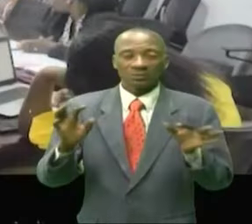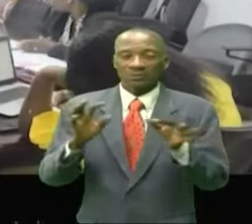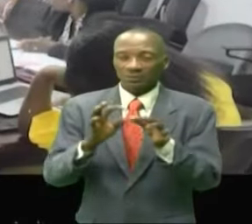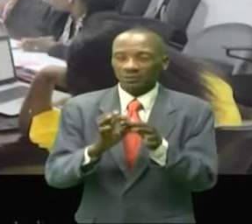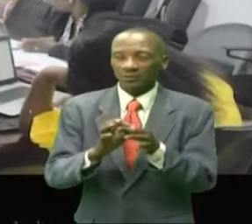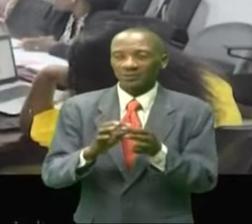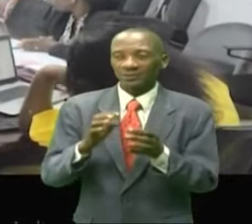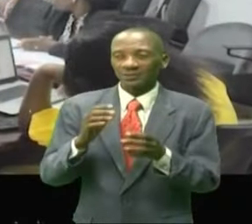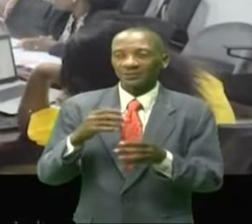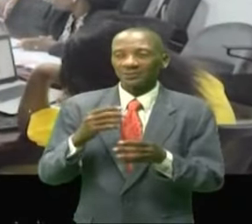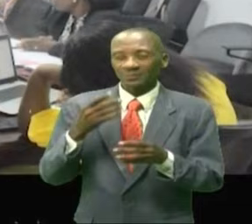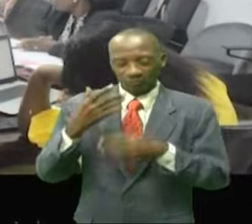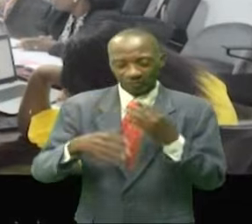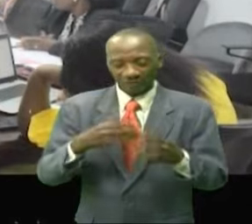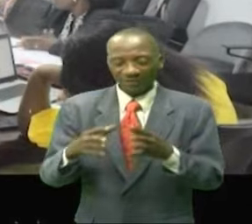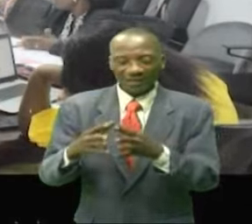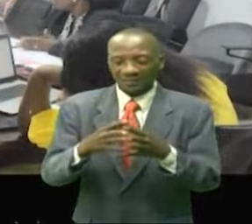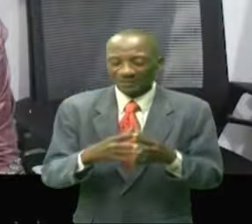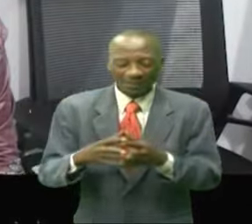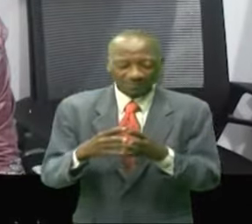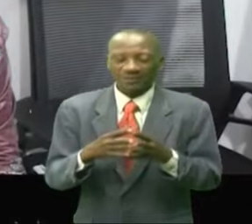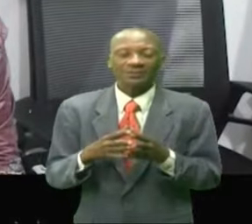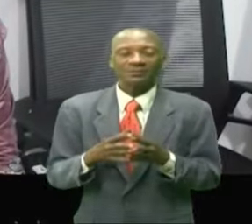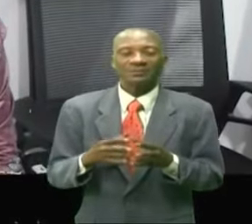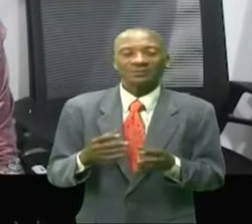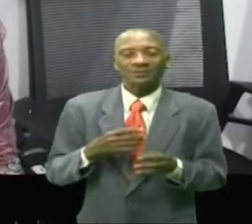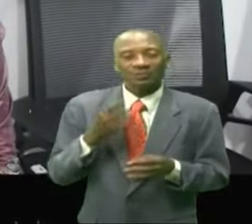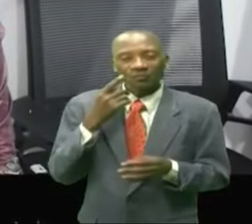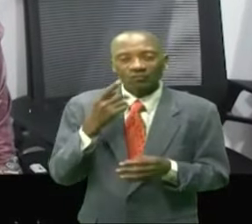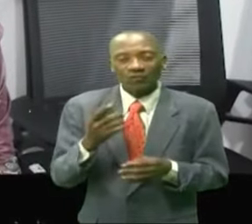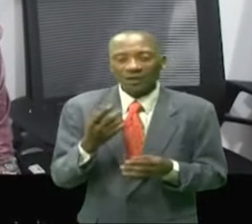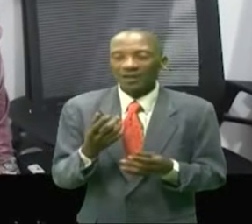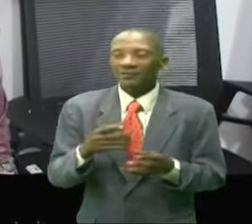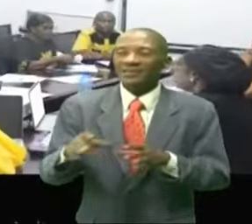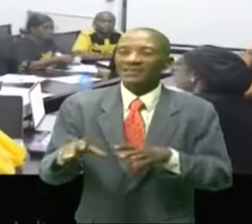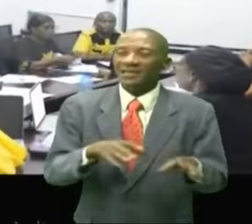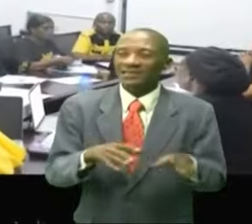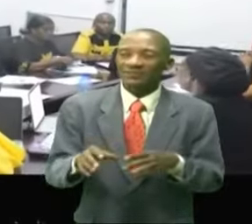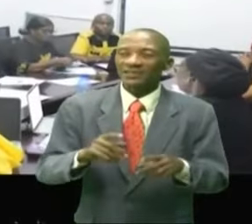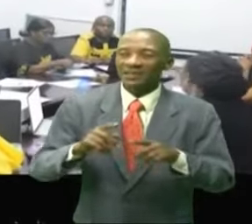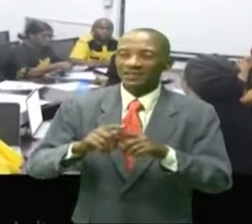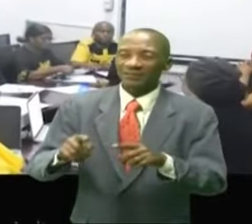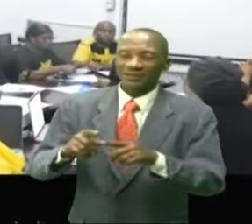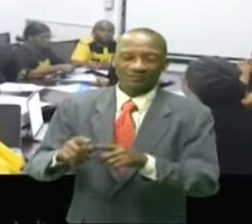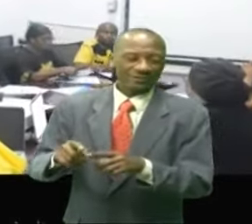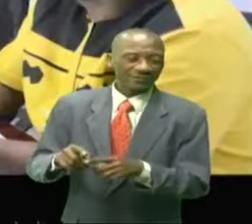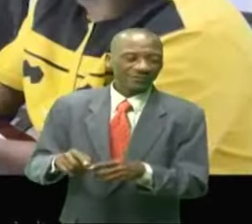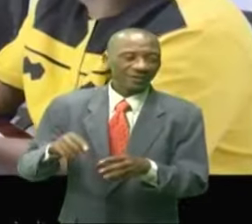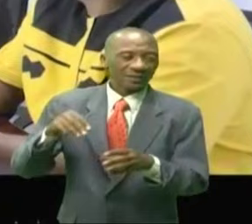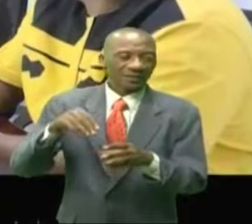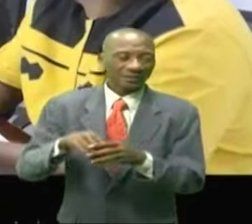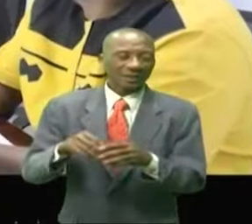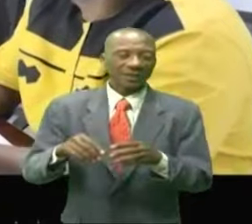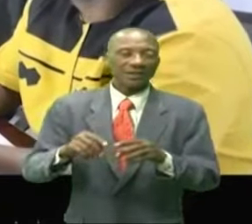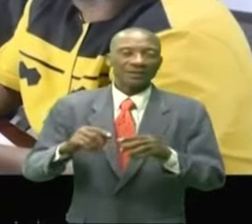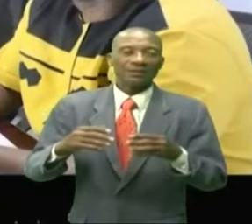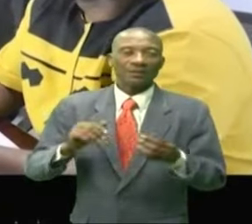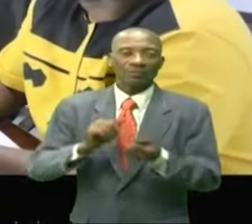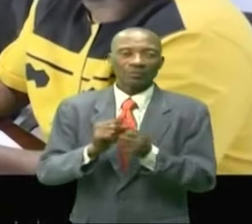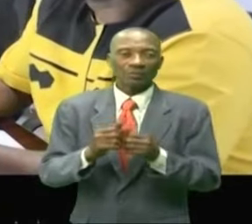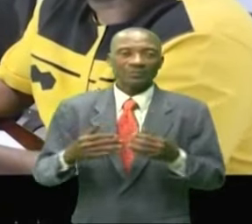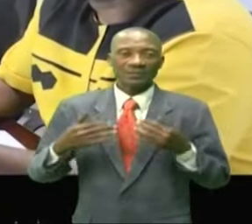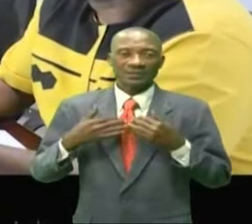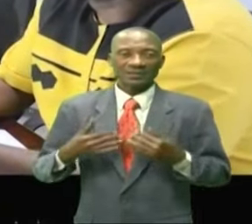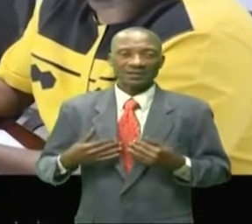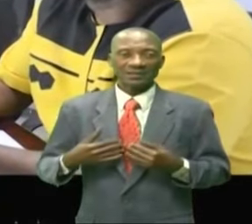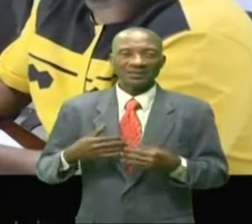dernier kilomètre ELEMA. Il s'agit d'une activité prévue dans près de 40 pays, dont la République démocratique du Congo.